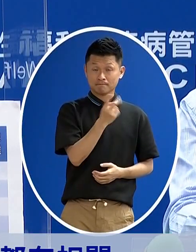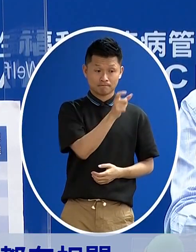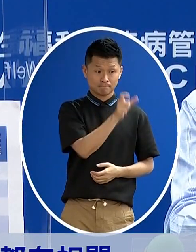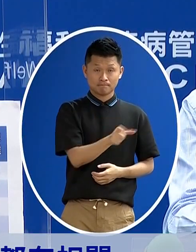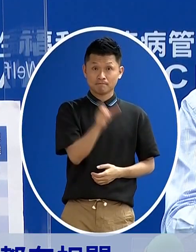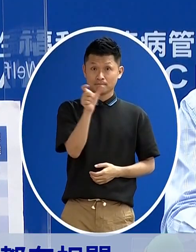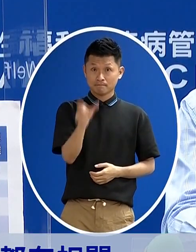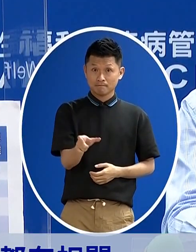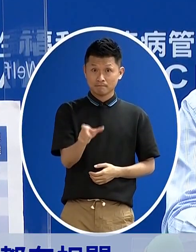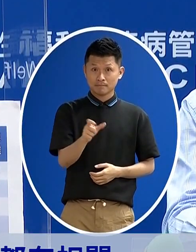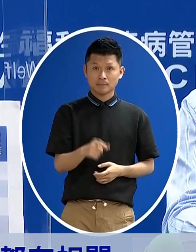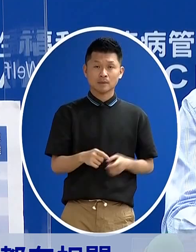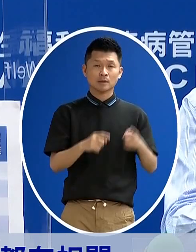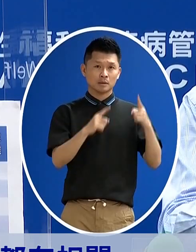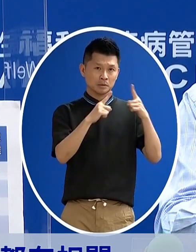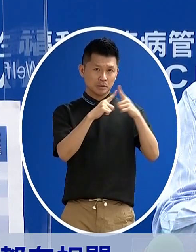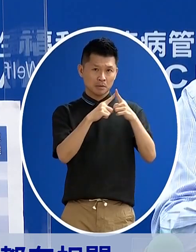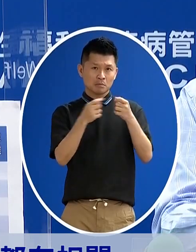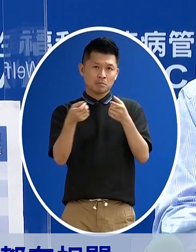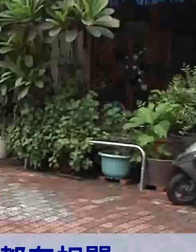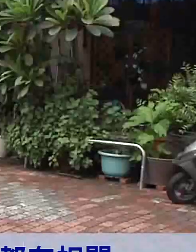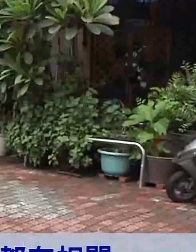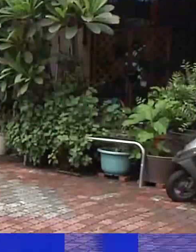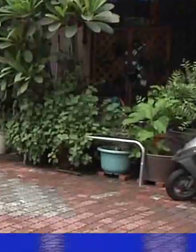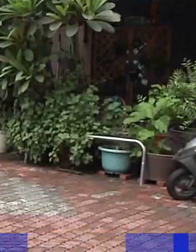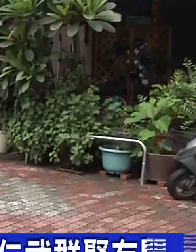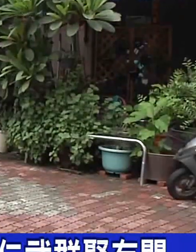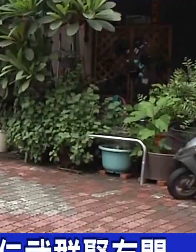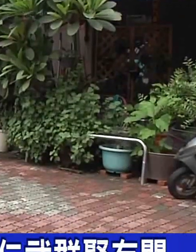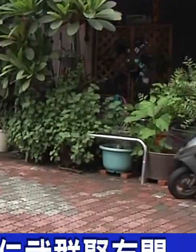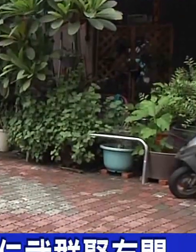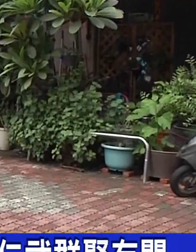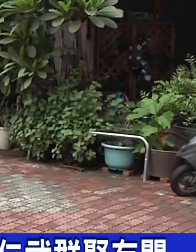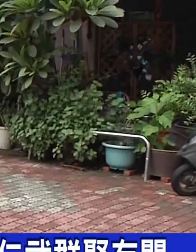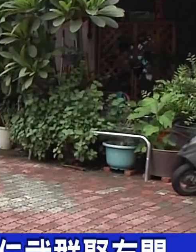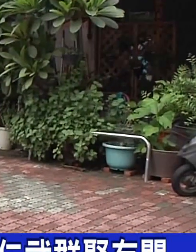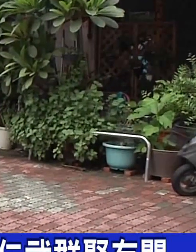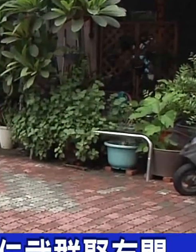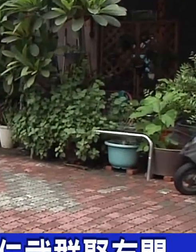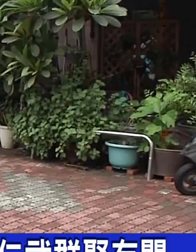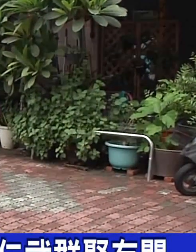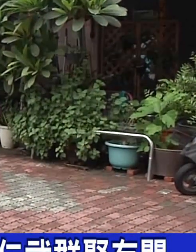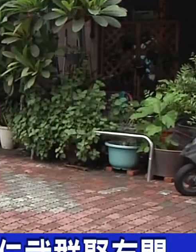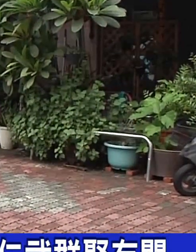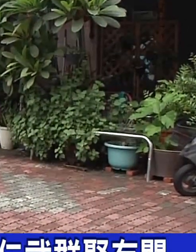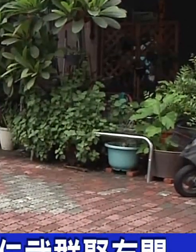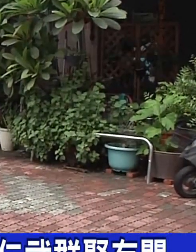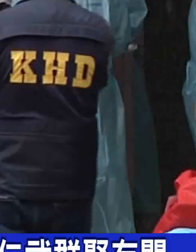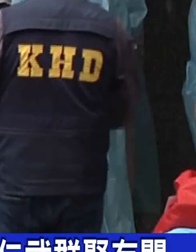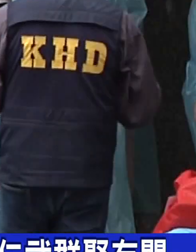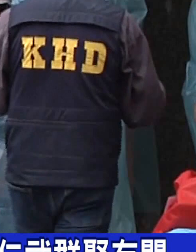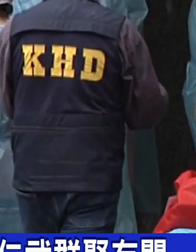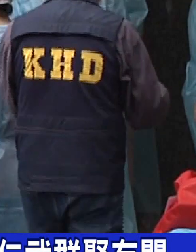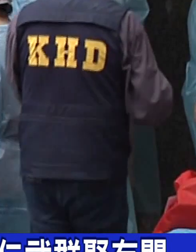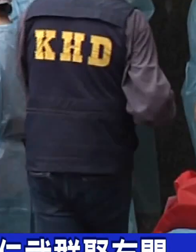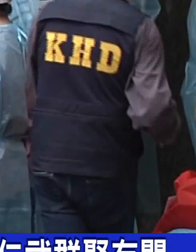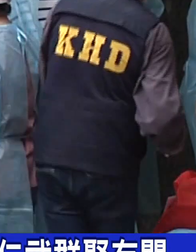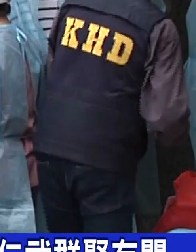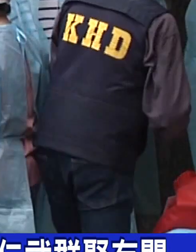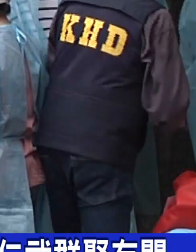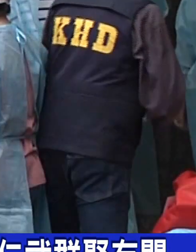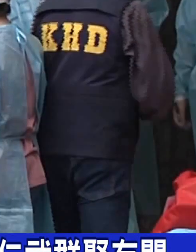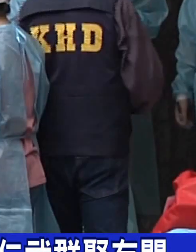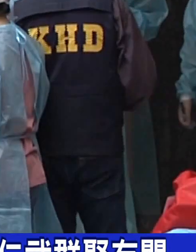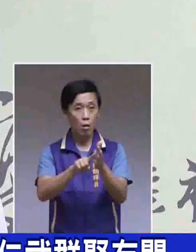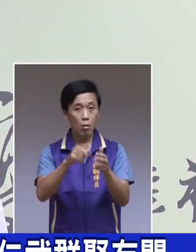哈人五的群聚哈也都有相关。 高雄30号新增2名本土个案，其中1例就是住在凤山区这栋清